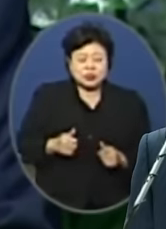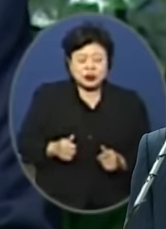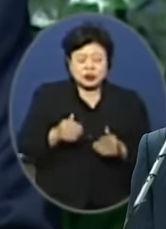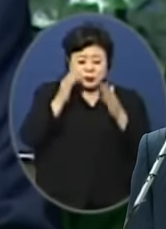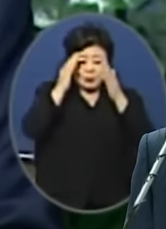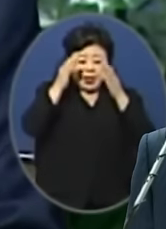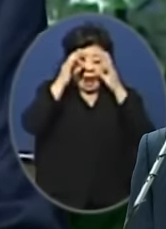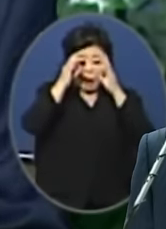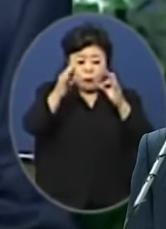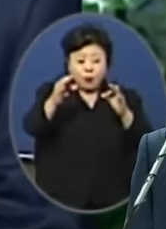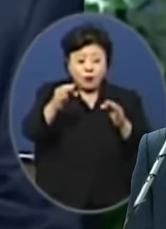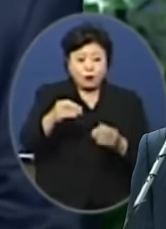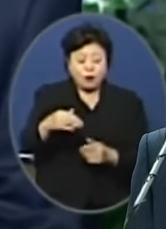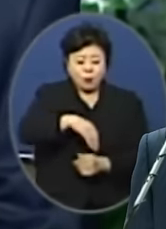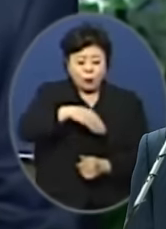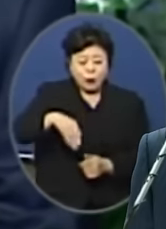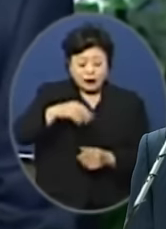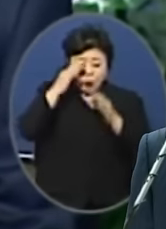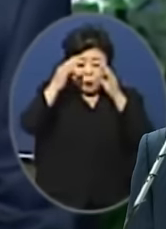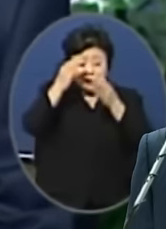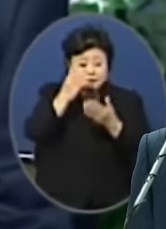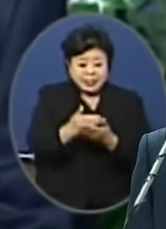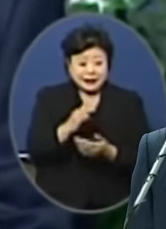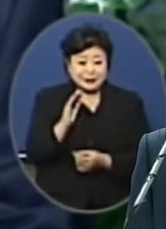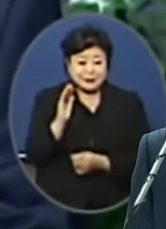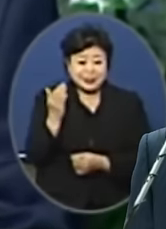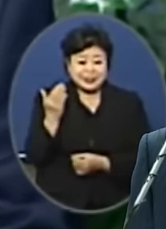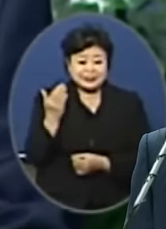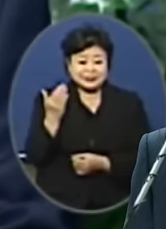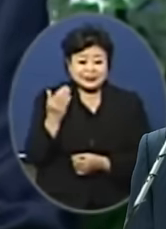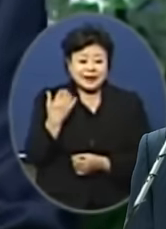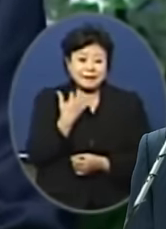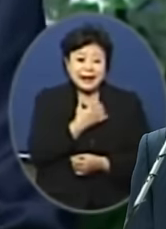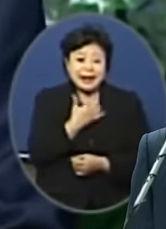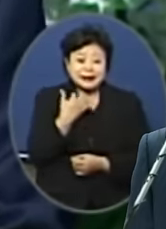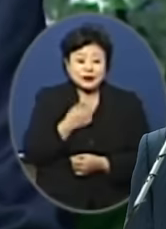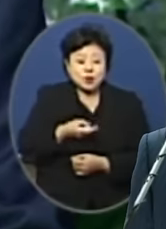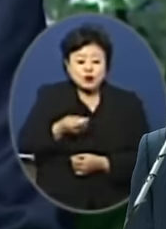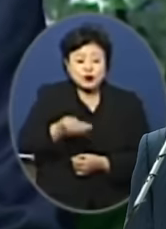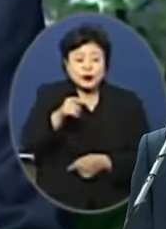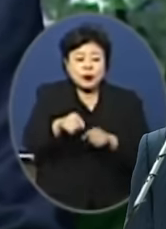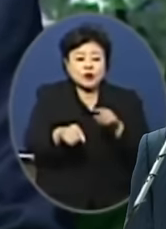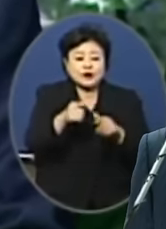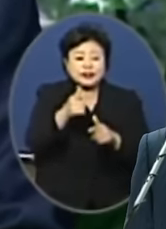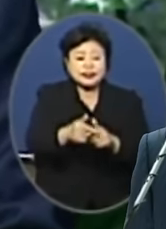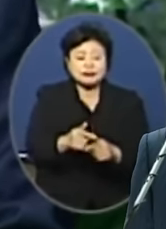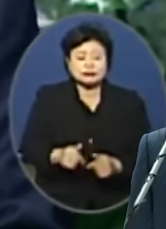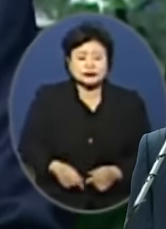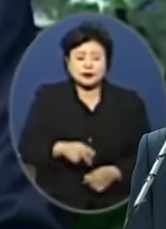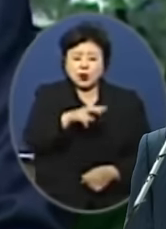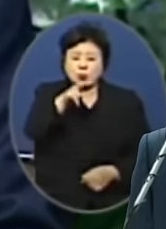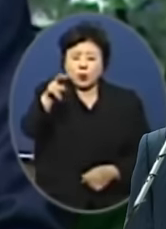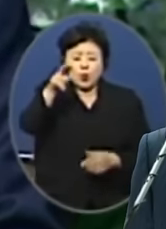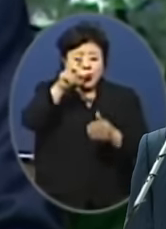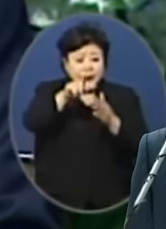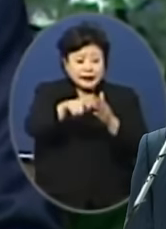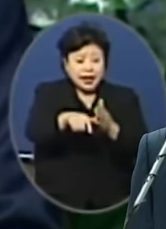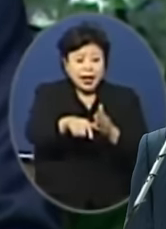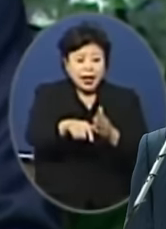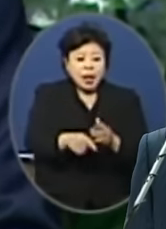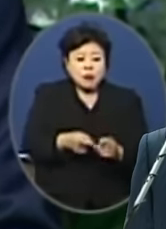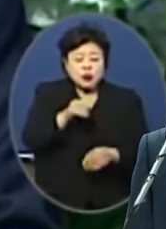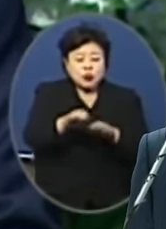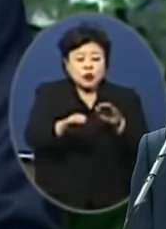바라보고 환경을 바라보지 말아야 되는 것입니다. 베드로가 물으로 걸어오는 예수님을 힘차게 바라볼 때 자기도 물